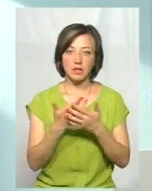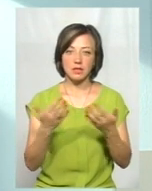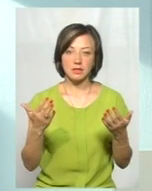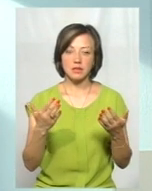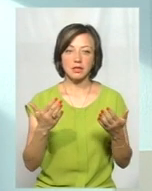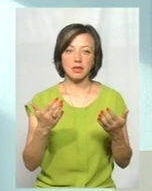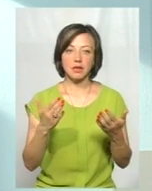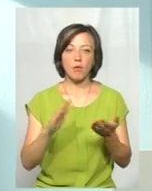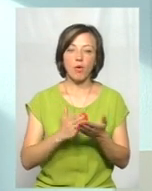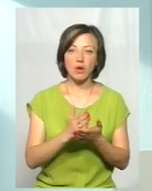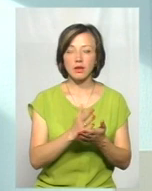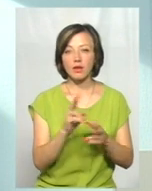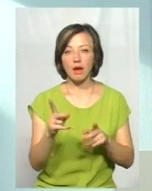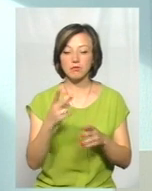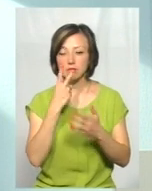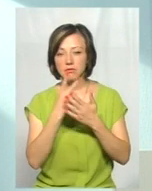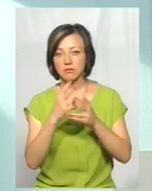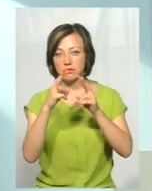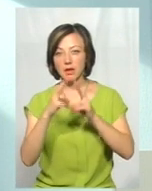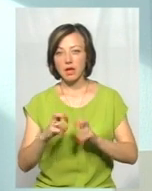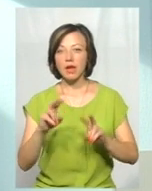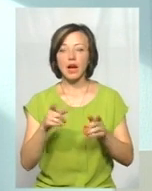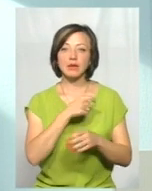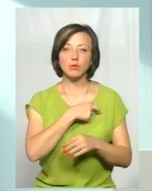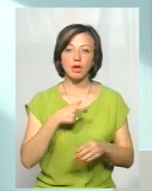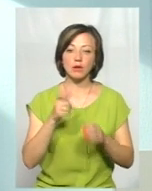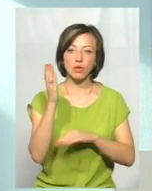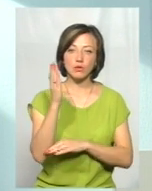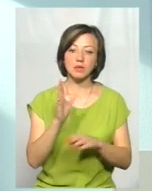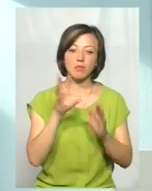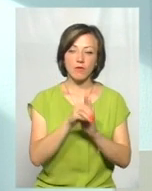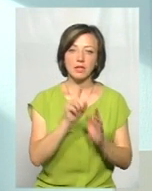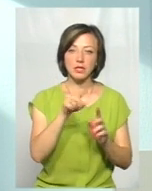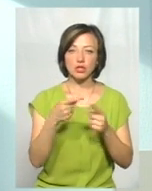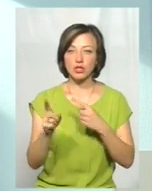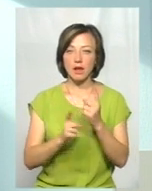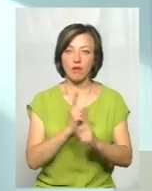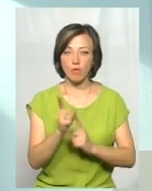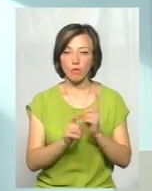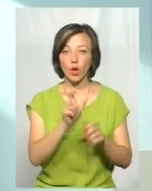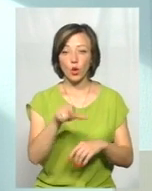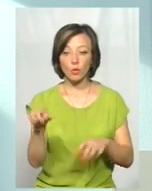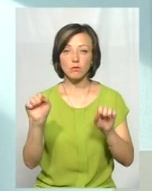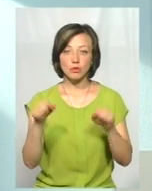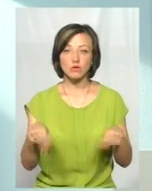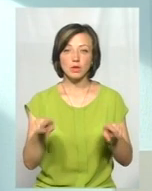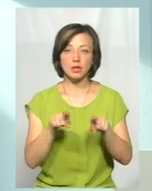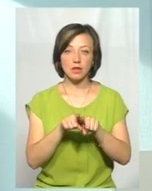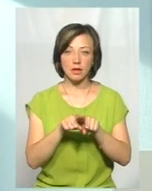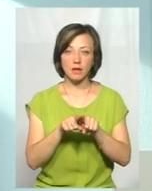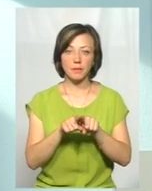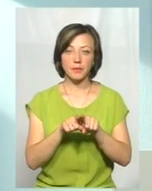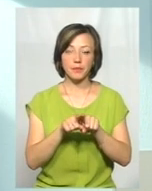і аналізувати, як депутат голосує, наприклад, за впровадження чиєї чи іншої реформи. І виборець може таким чином,